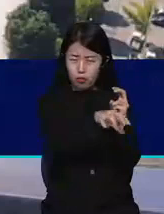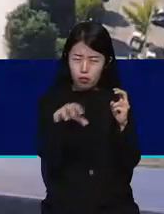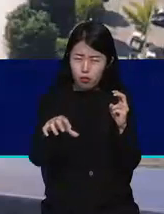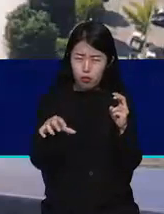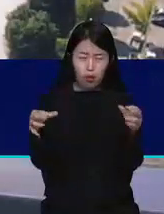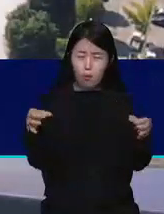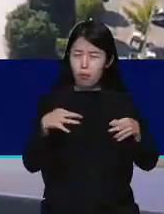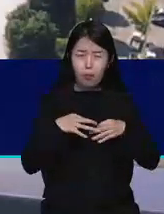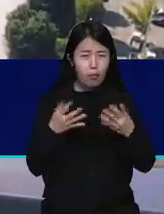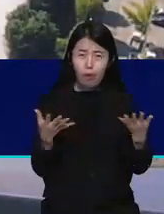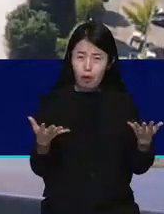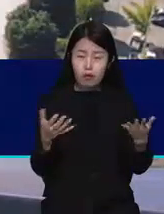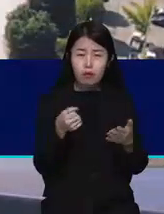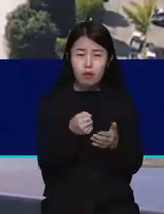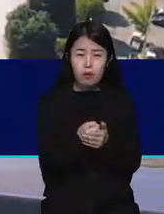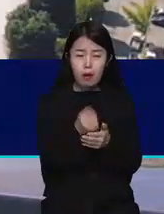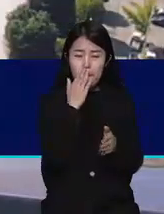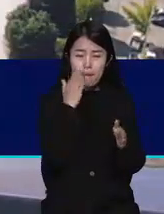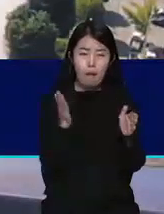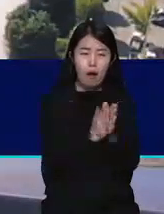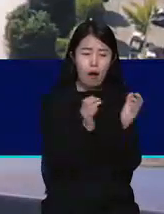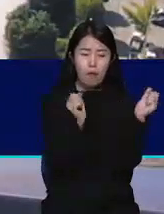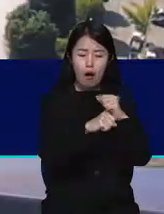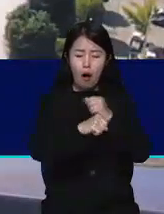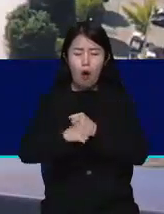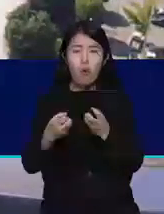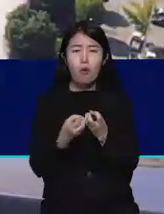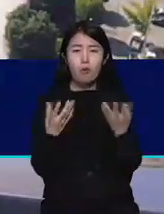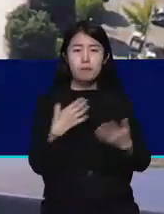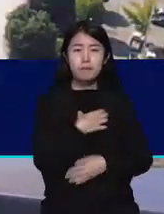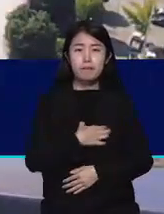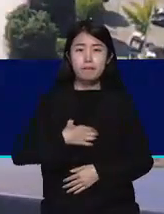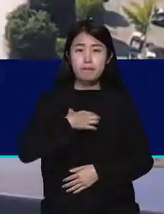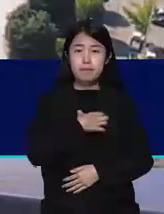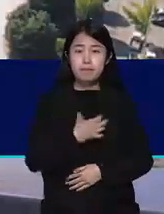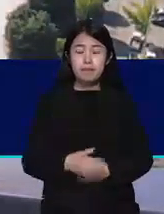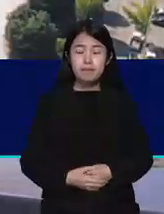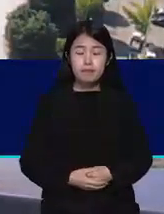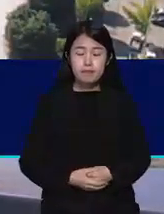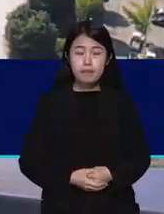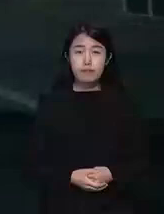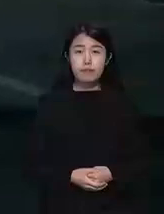가중되며 줄도산 우려까지 나오고 있습니다. 정경원 기자입니다.